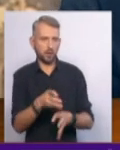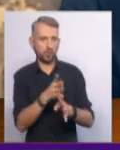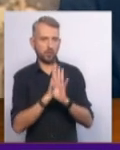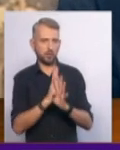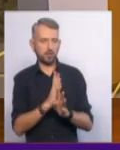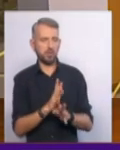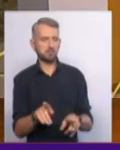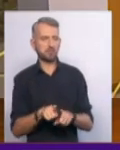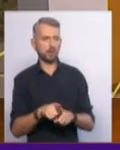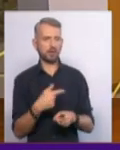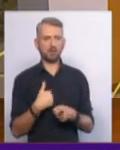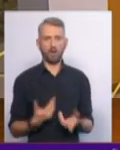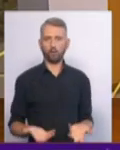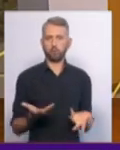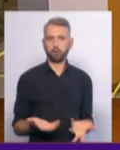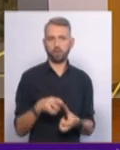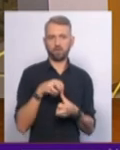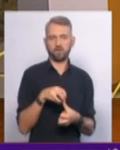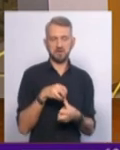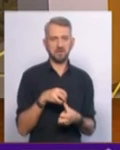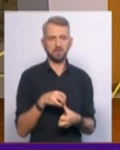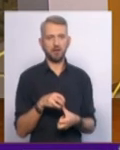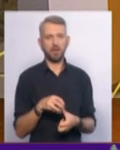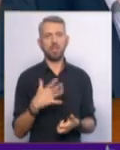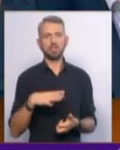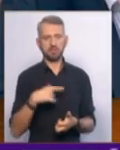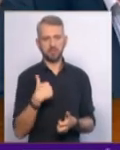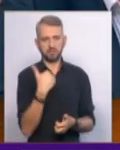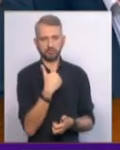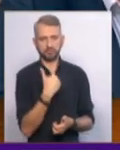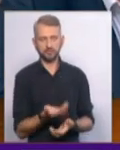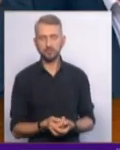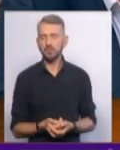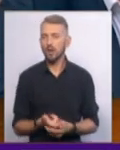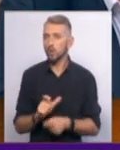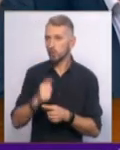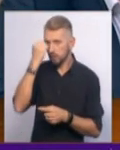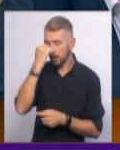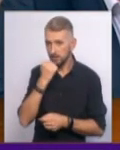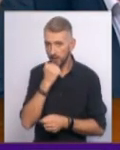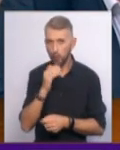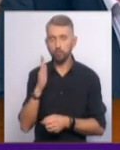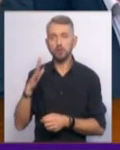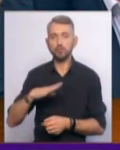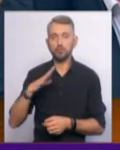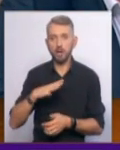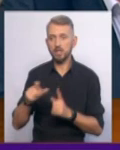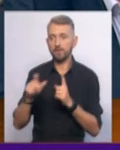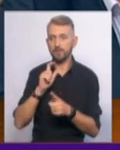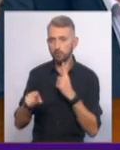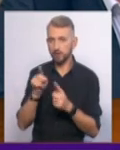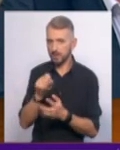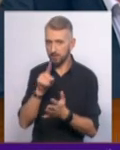і без мене тут нічого, ну, навіщо ви мене потребували? Так, ну, пане Михайло, дуже дякую. Будемо чекати відповіді на це питання,